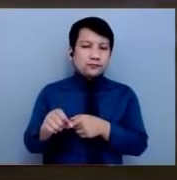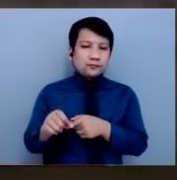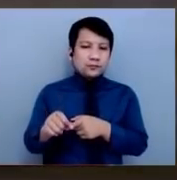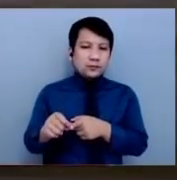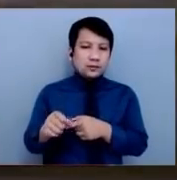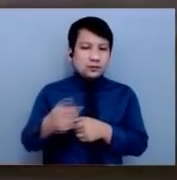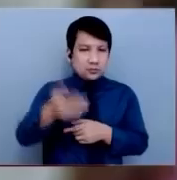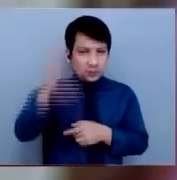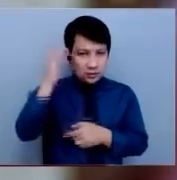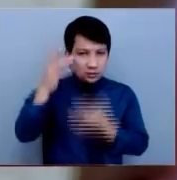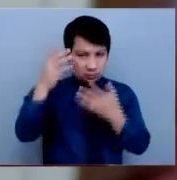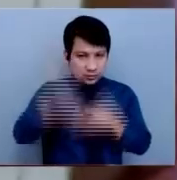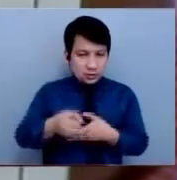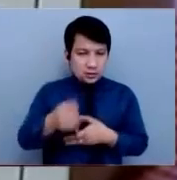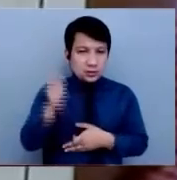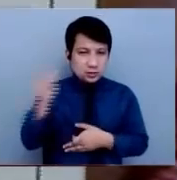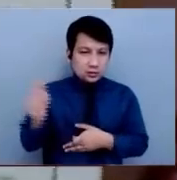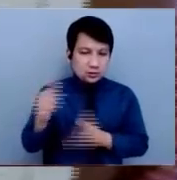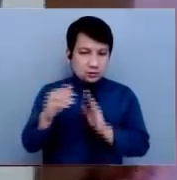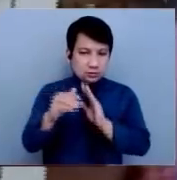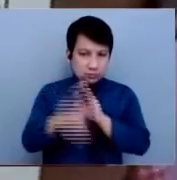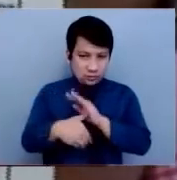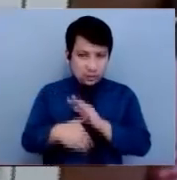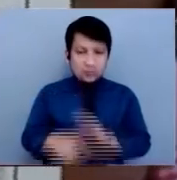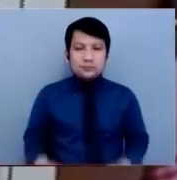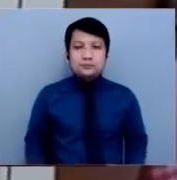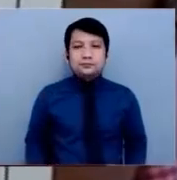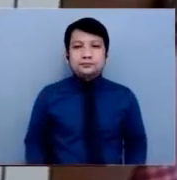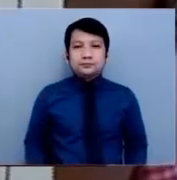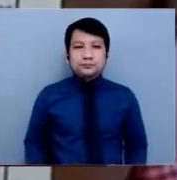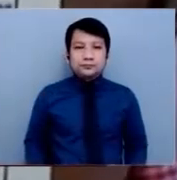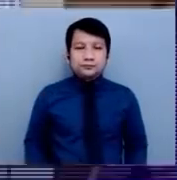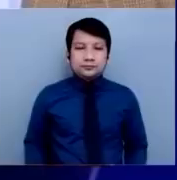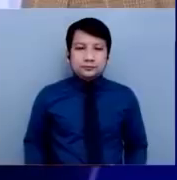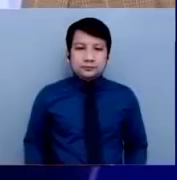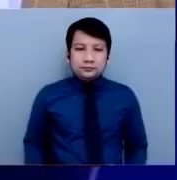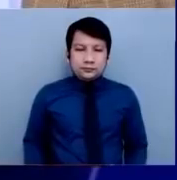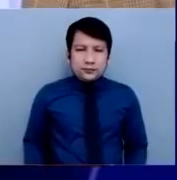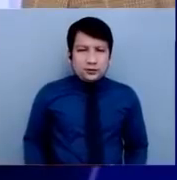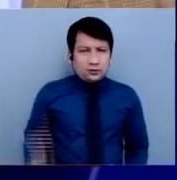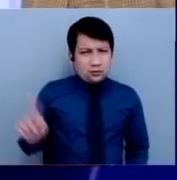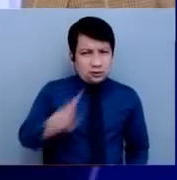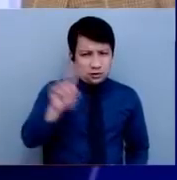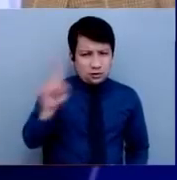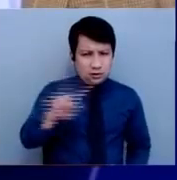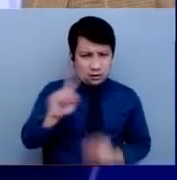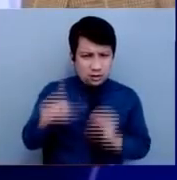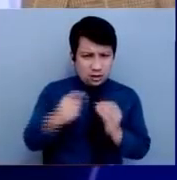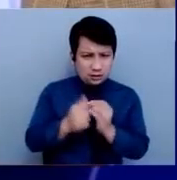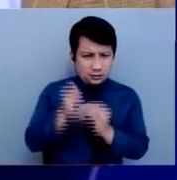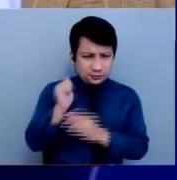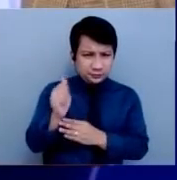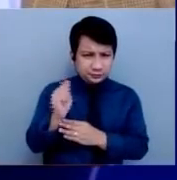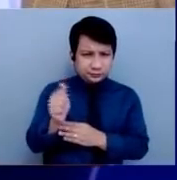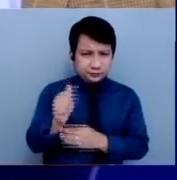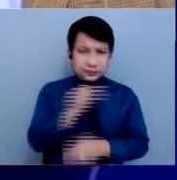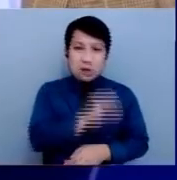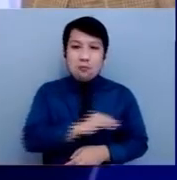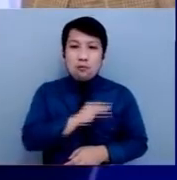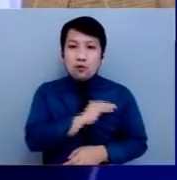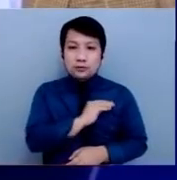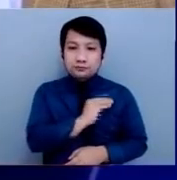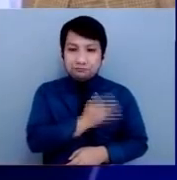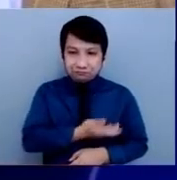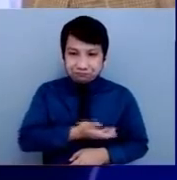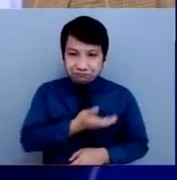essence ng desisyon ng COMELEC. Mm-hmm. All right. Attorney, dun sa issue po ng moral turpitude, ang sabi ng COMELEC